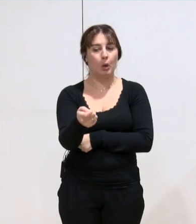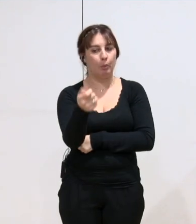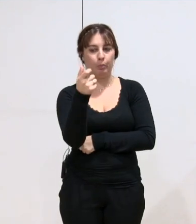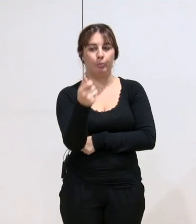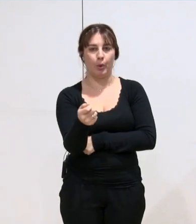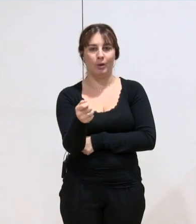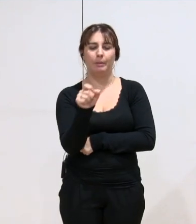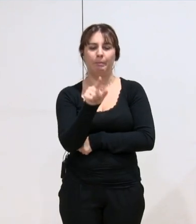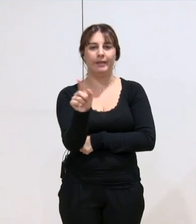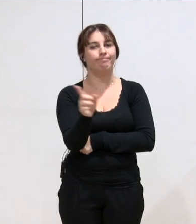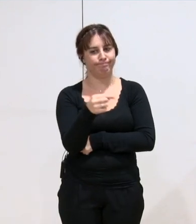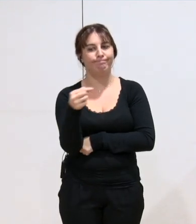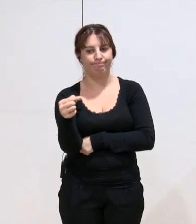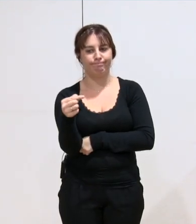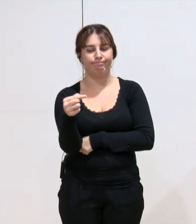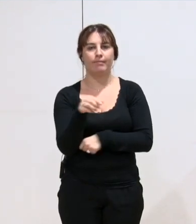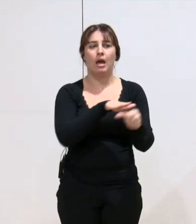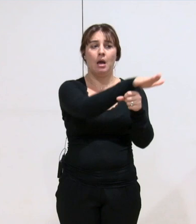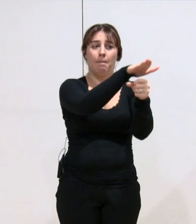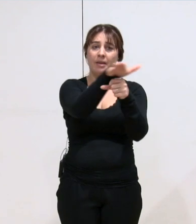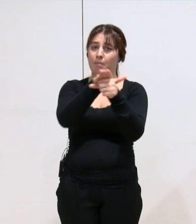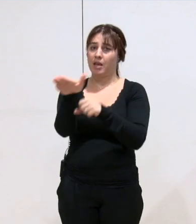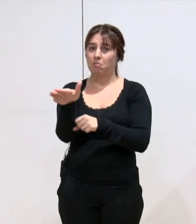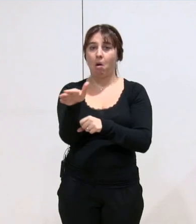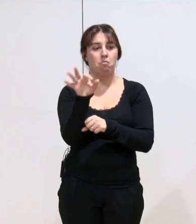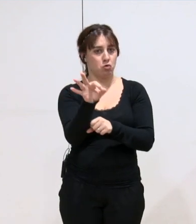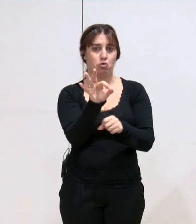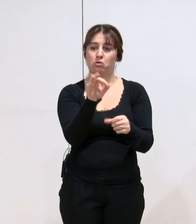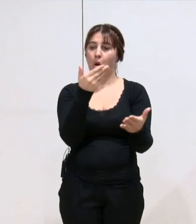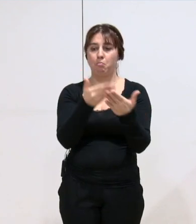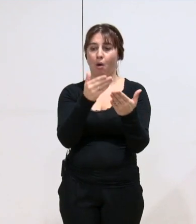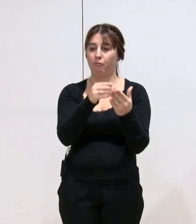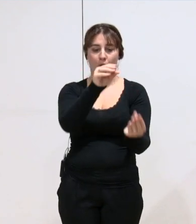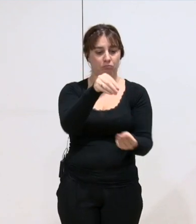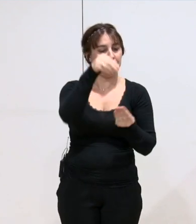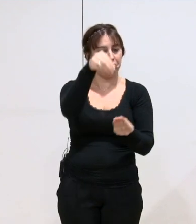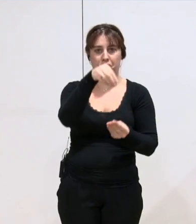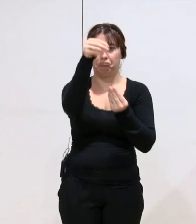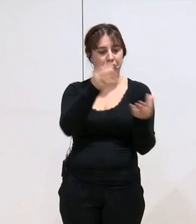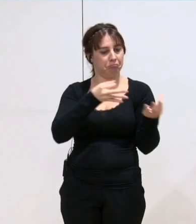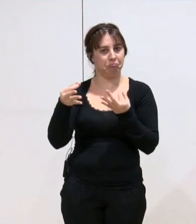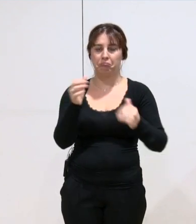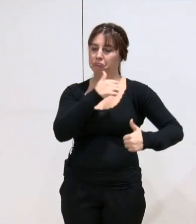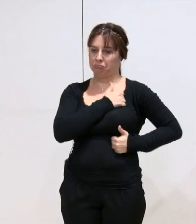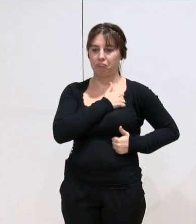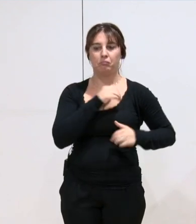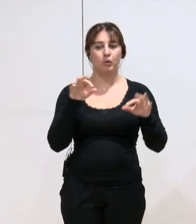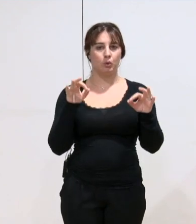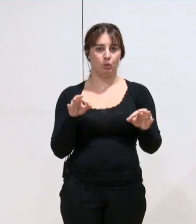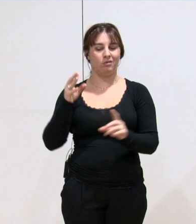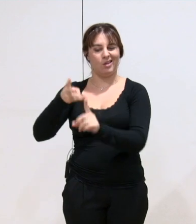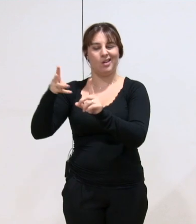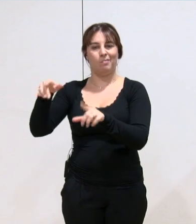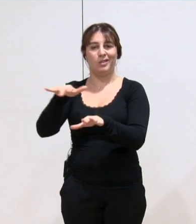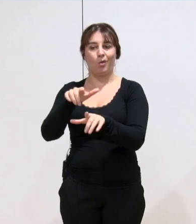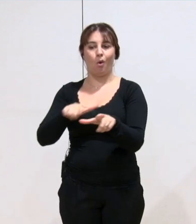le point négatif. Des déplacements par contre qui sont justifiés. Et la mission a souhaité pouvoir établir